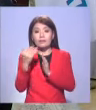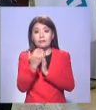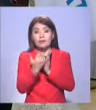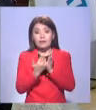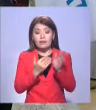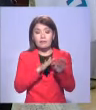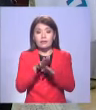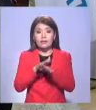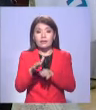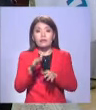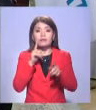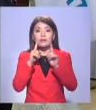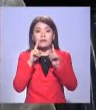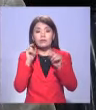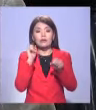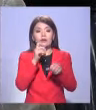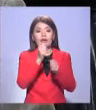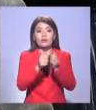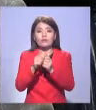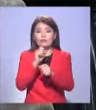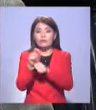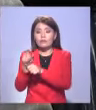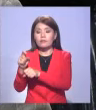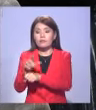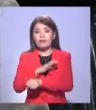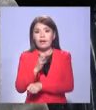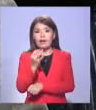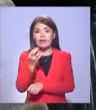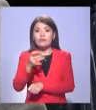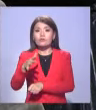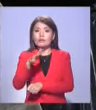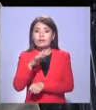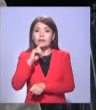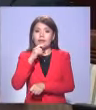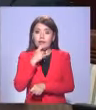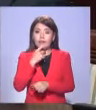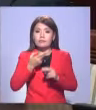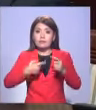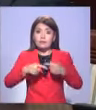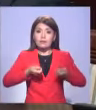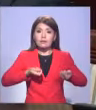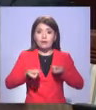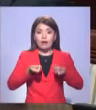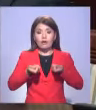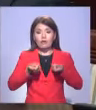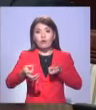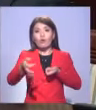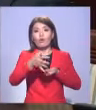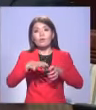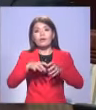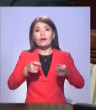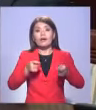асыру жөнінде кеңесте осындай тапсырма берді. Оған агроөнеркәсіптік кешен немесе экономика салаларына жетекшілік ететін облыс